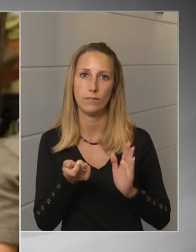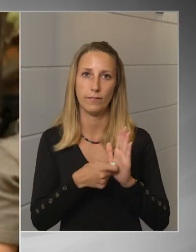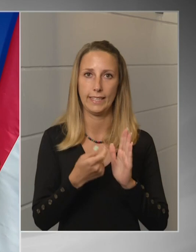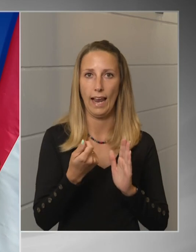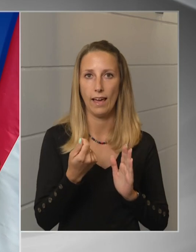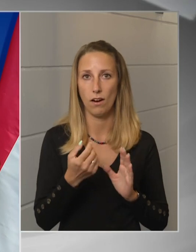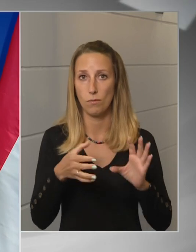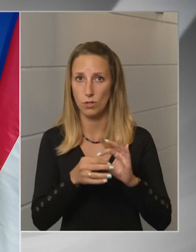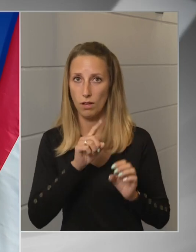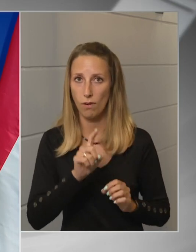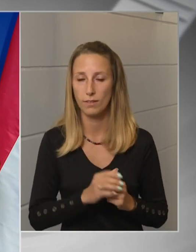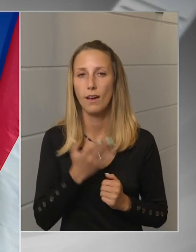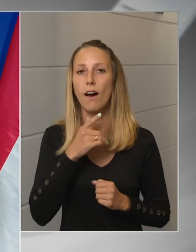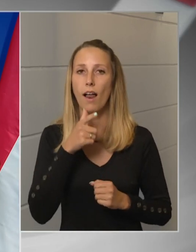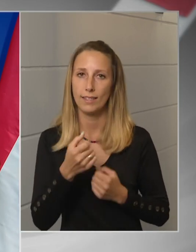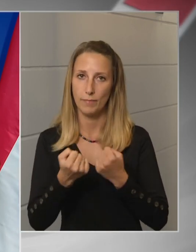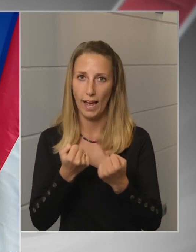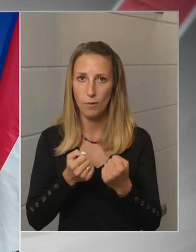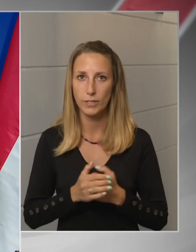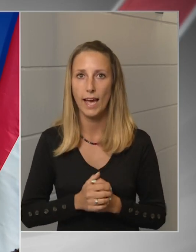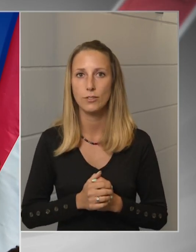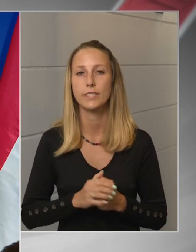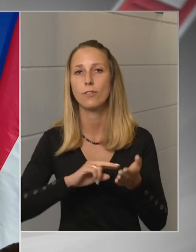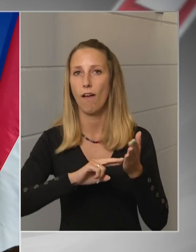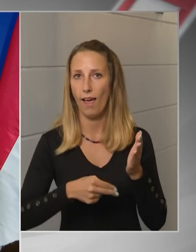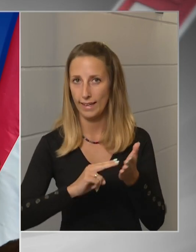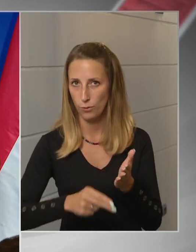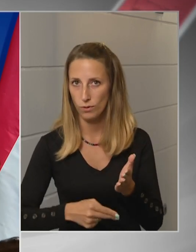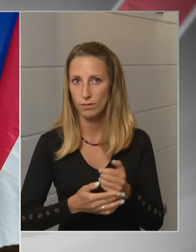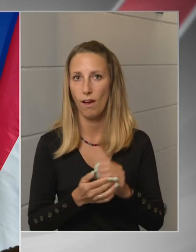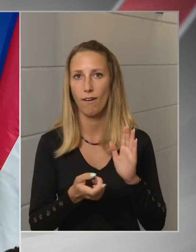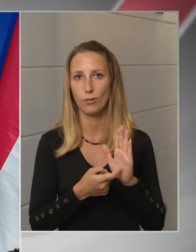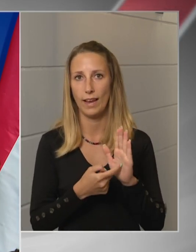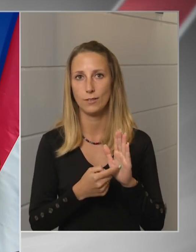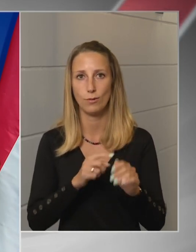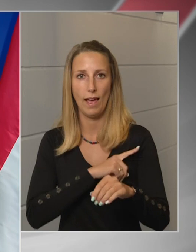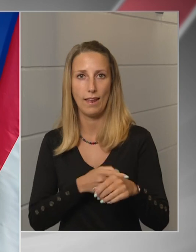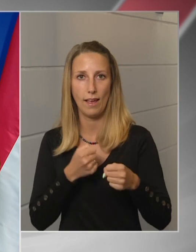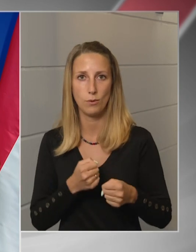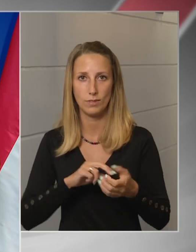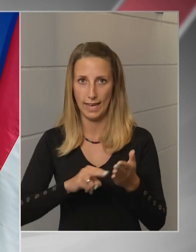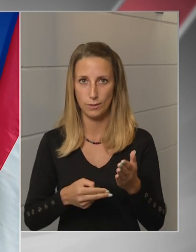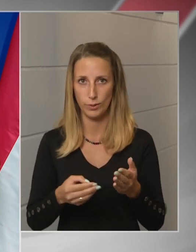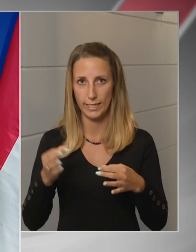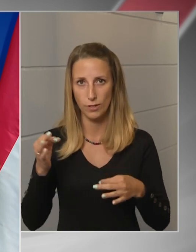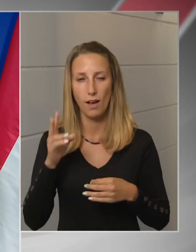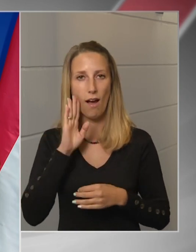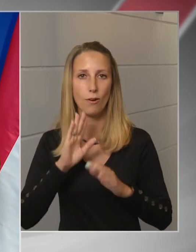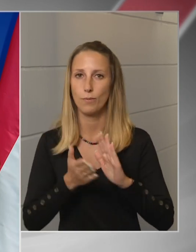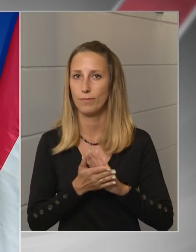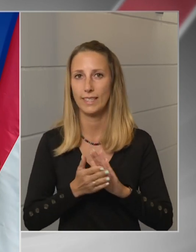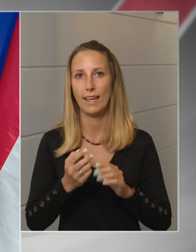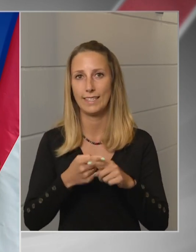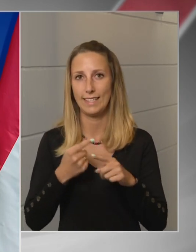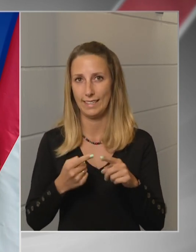Amikor, ha lesz megállapodás, és aláírjuk a kötelező erejű szerződést, akkor minden részedet